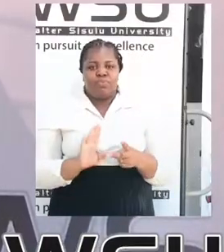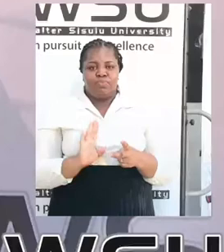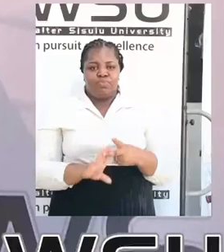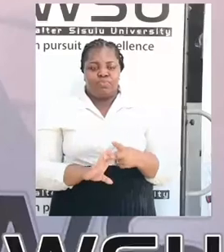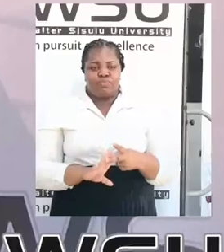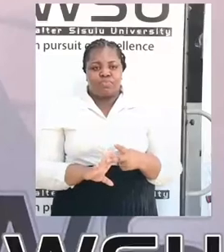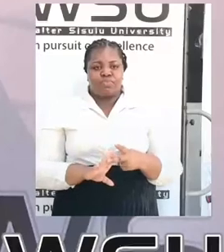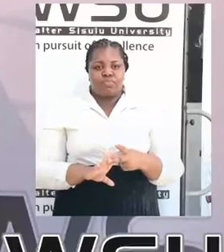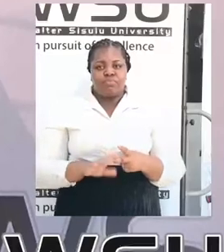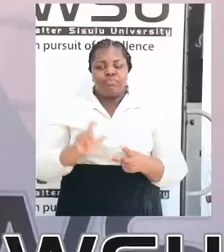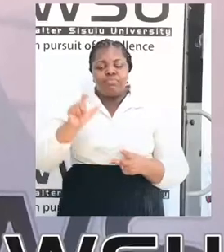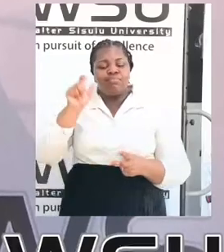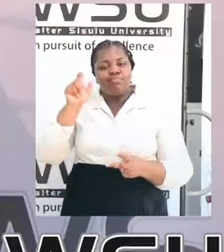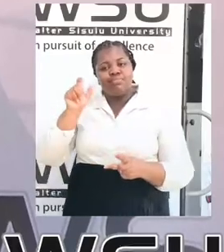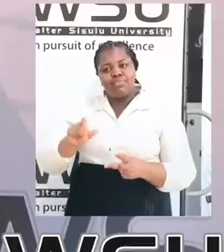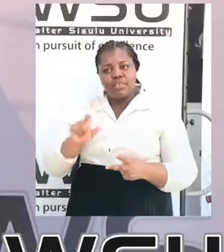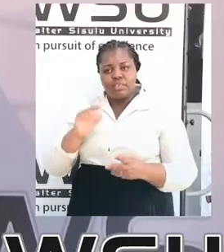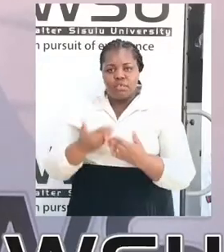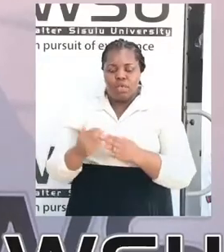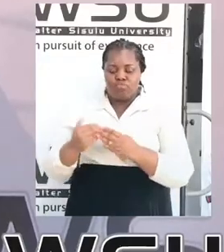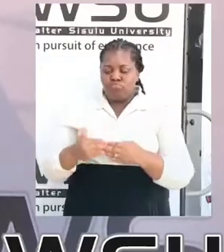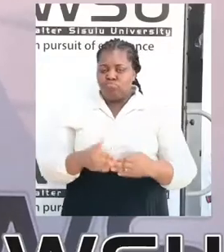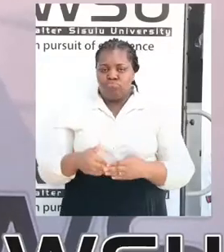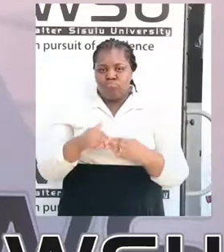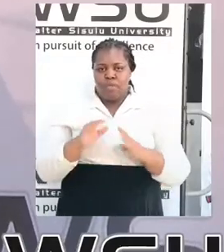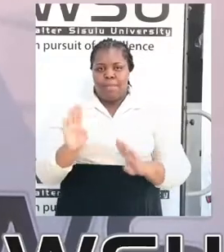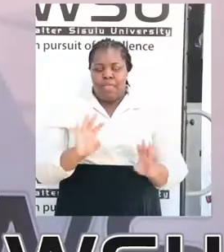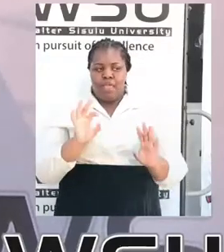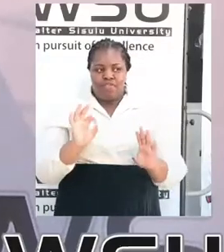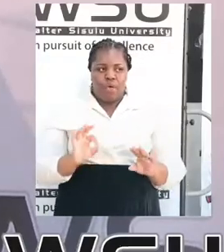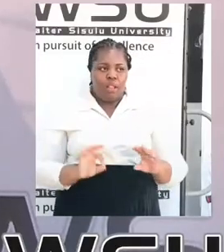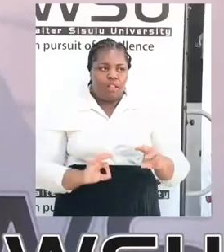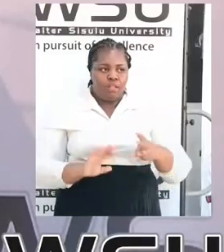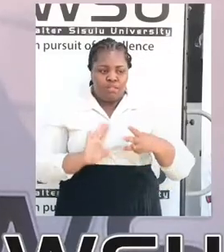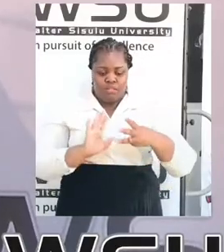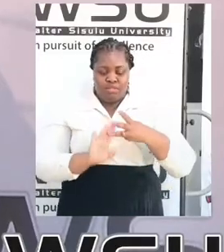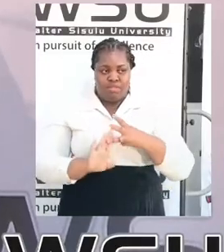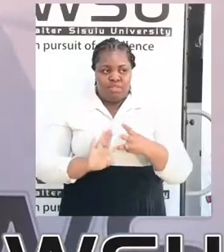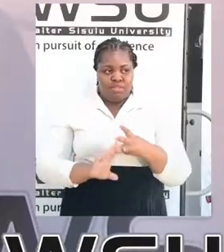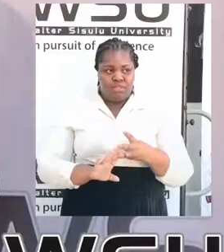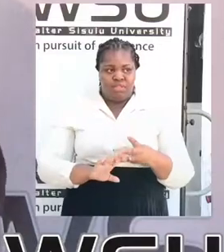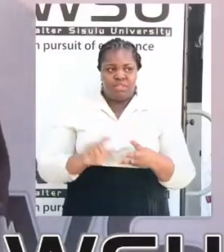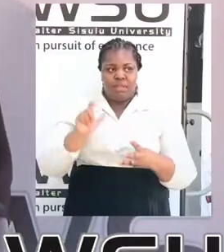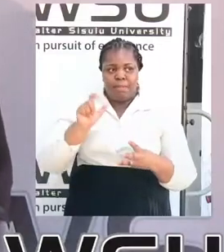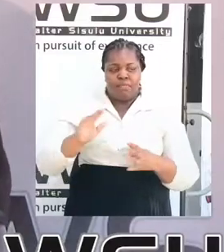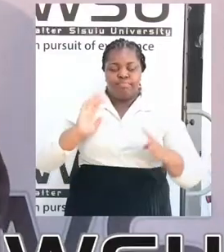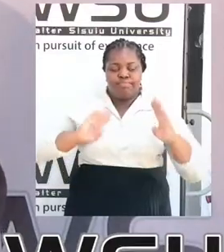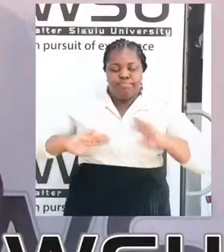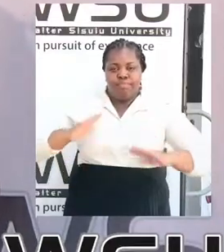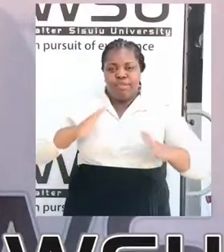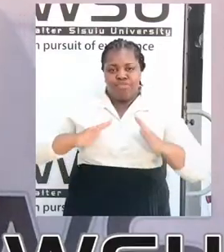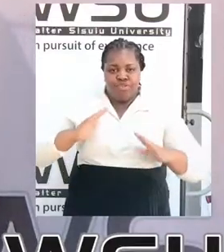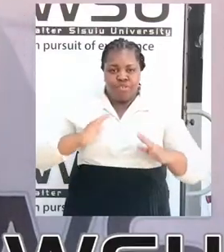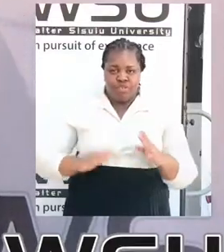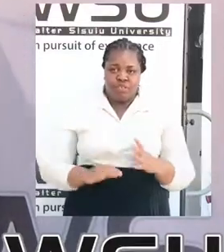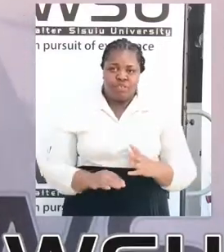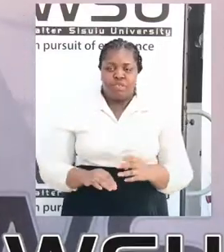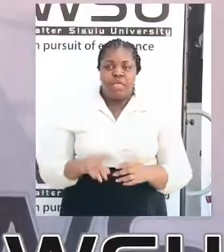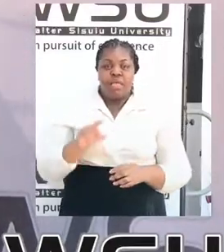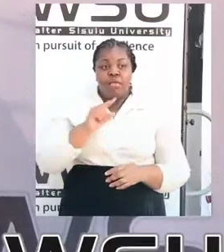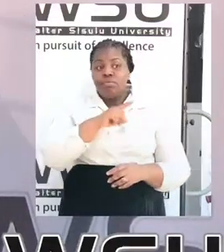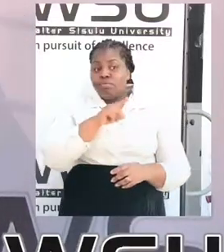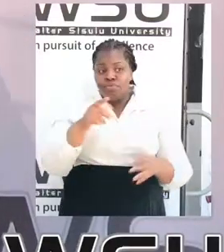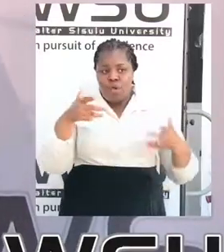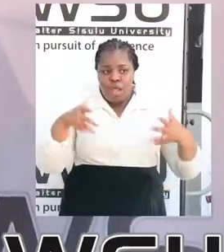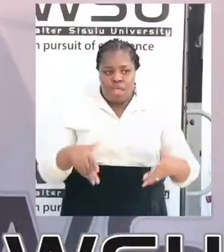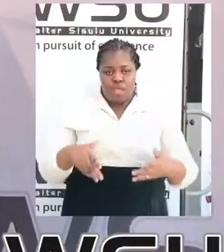umntu okwaziyo ukuziphatha likwafuna umntu onomonde ukuba lapha